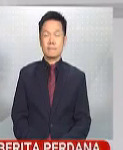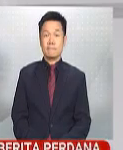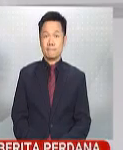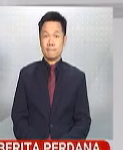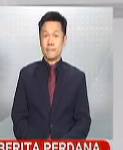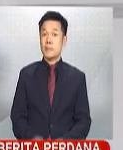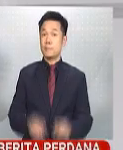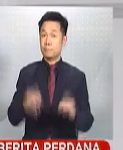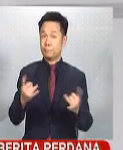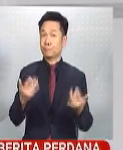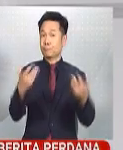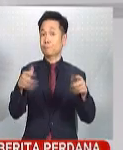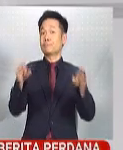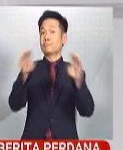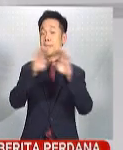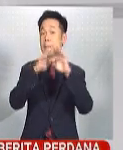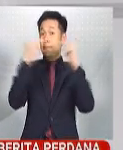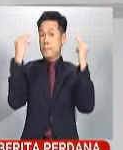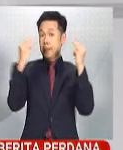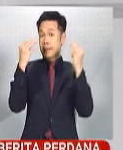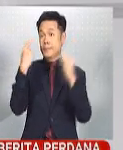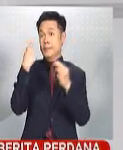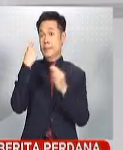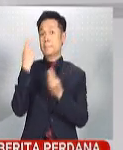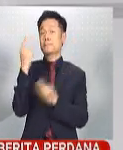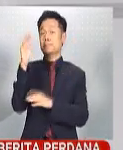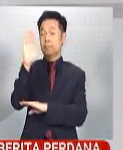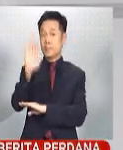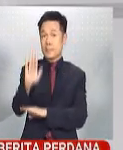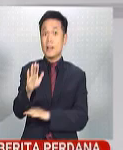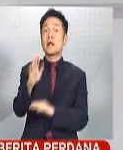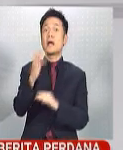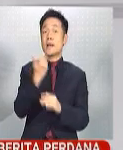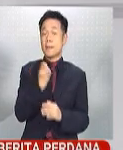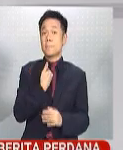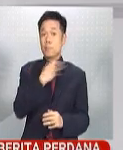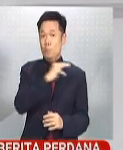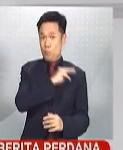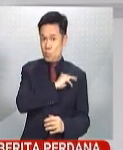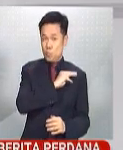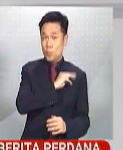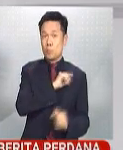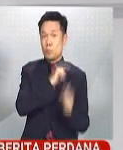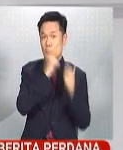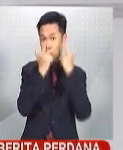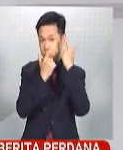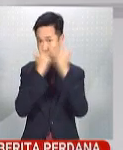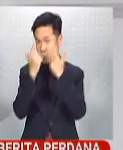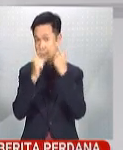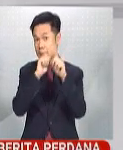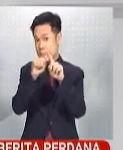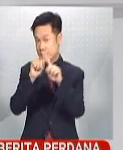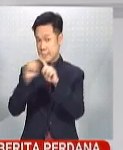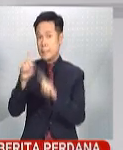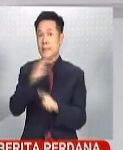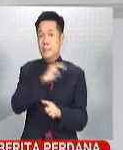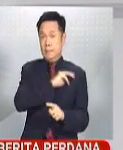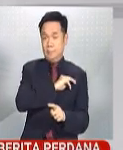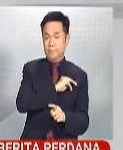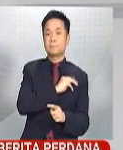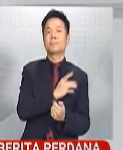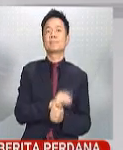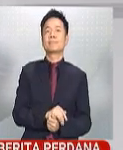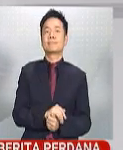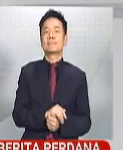Sejurus tamat istiadat angkat sumpah petang tadi, beberapa menteri berkesempatan melawat dan mendengar taklimat di kementerian masing-masing. Antaranya